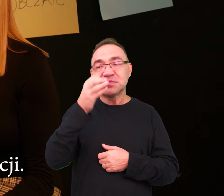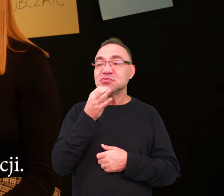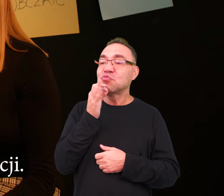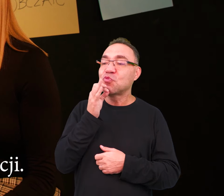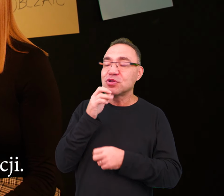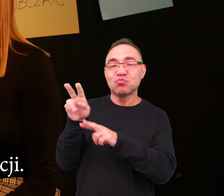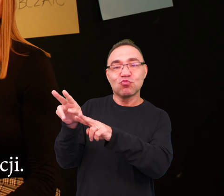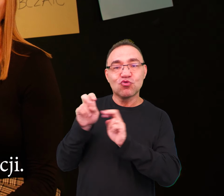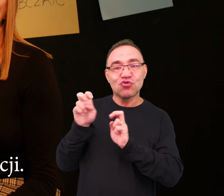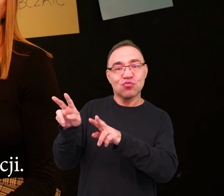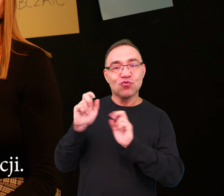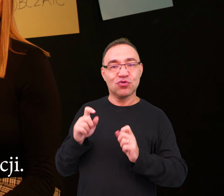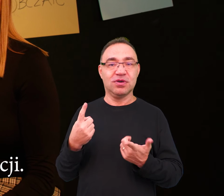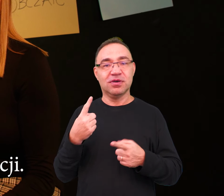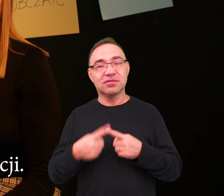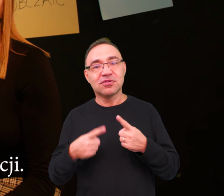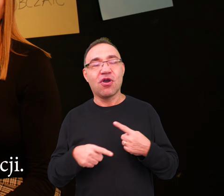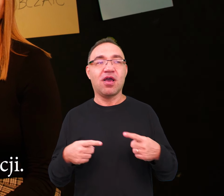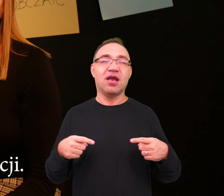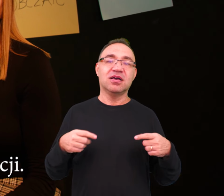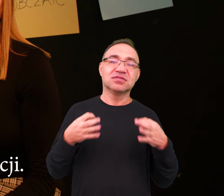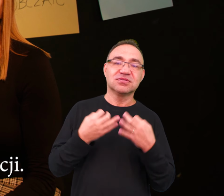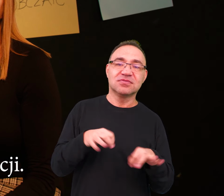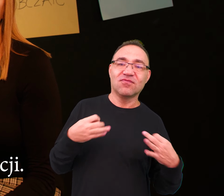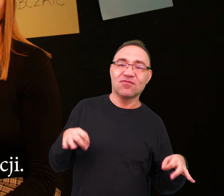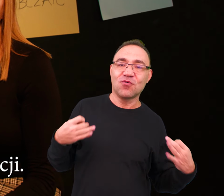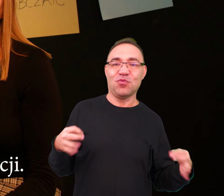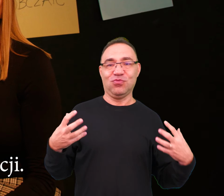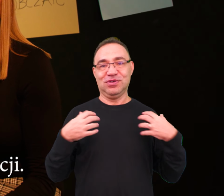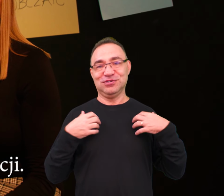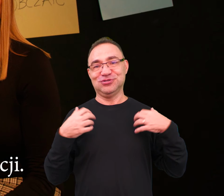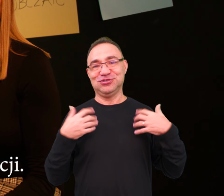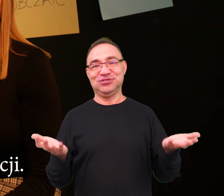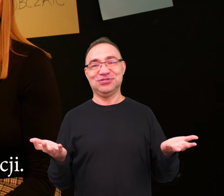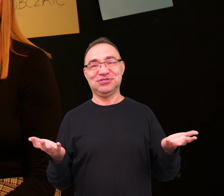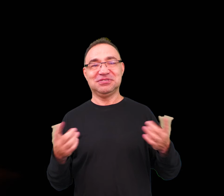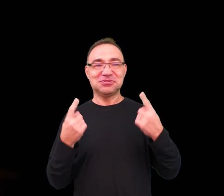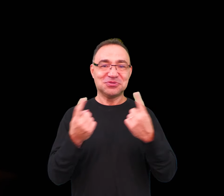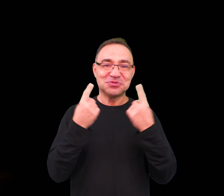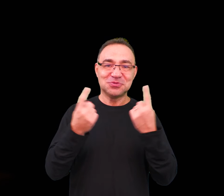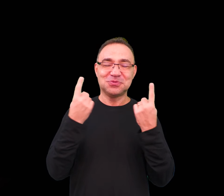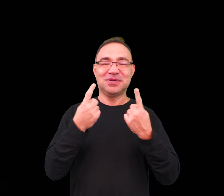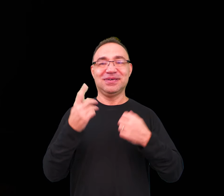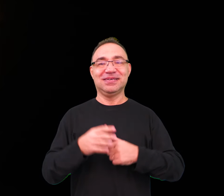takiego luzu do życia, do sytuacji.